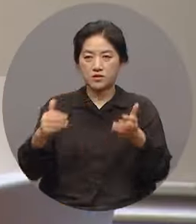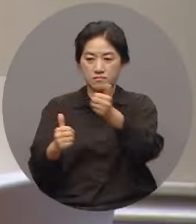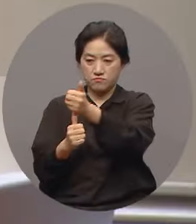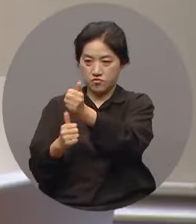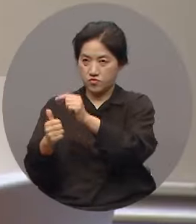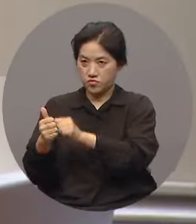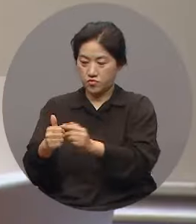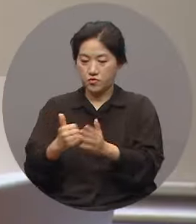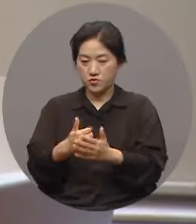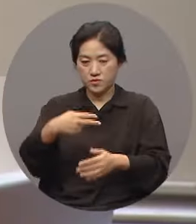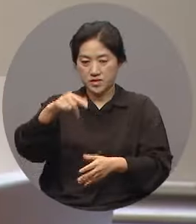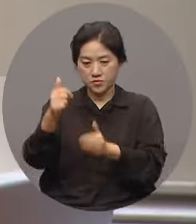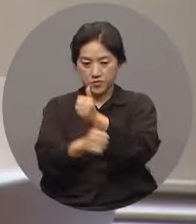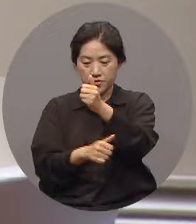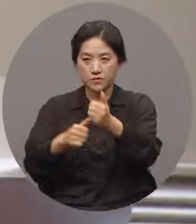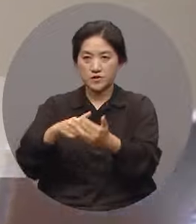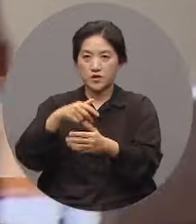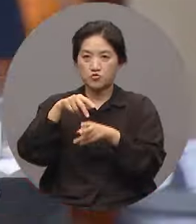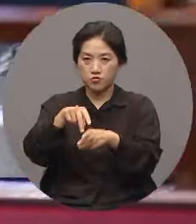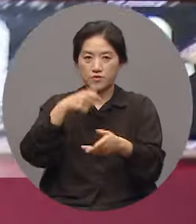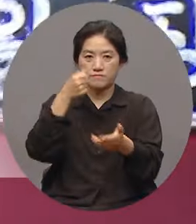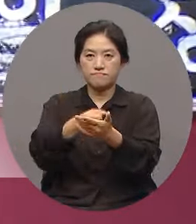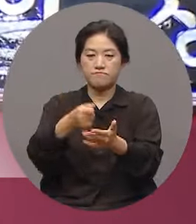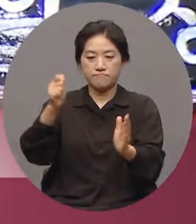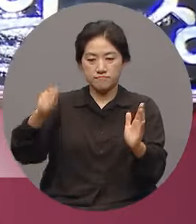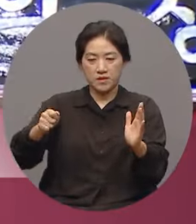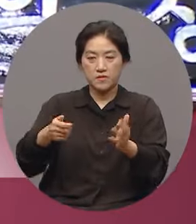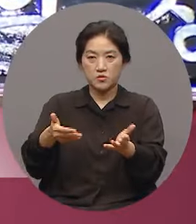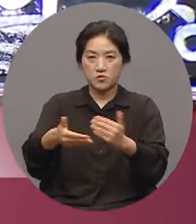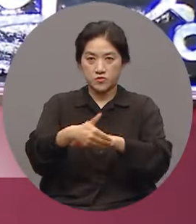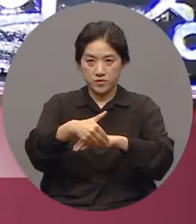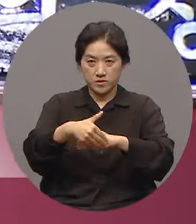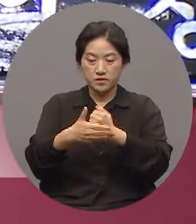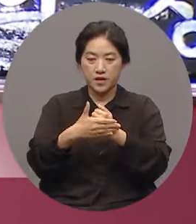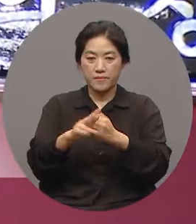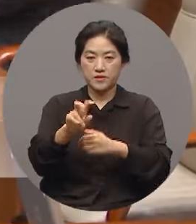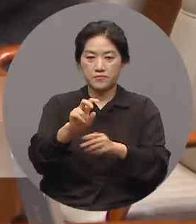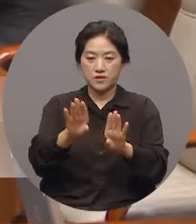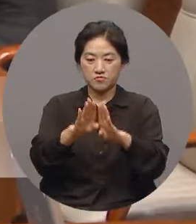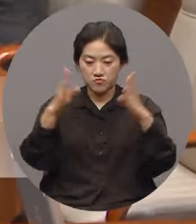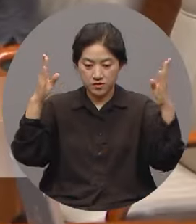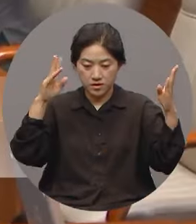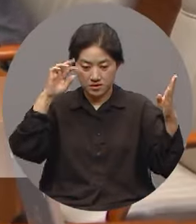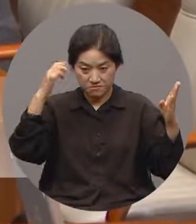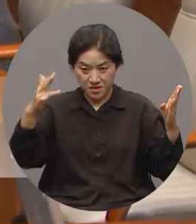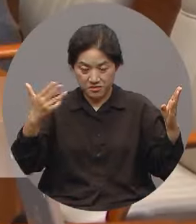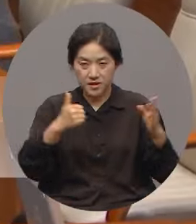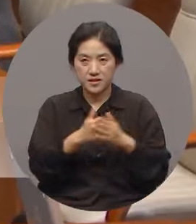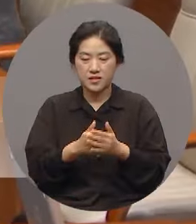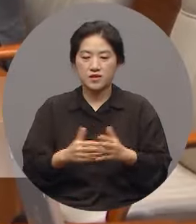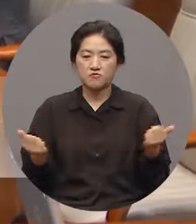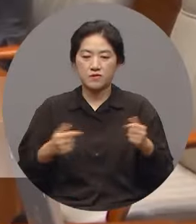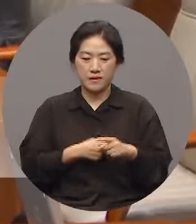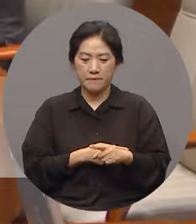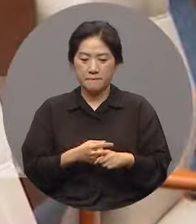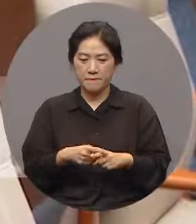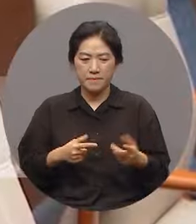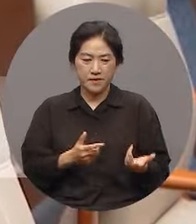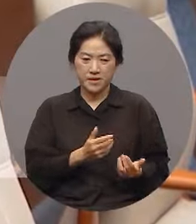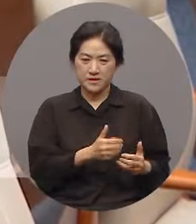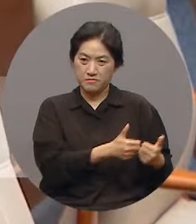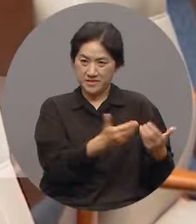부의장과 상임위원장 후보를 확정할 예정입니다. 이에 따라 22대 국회 개원 28일 만에 반쪽 국회가 끝나고